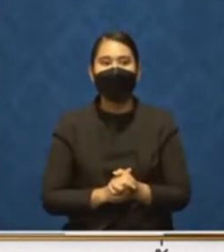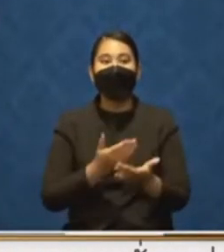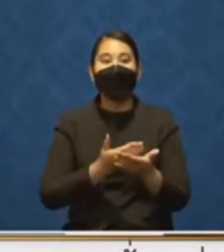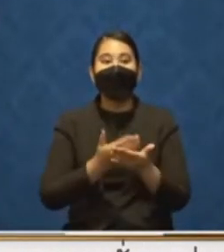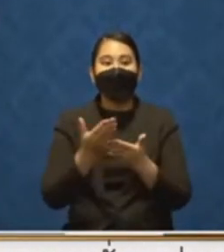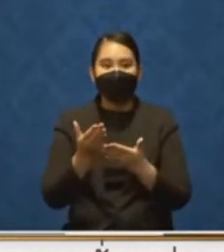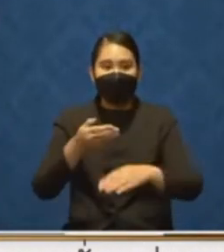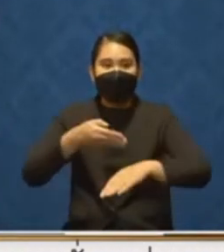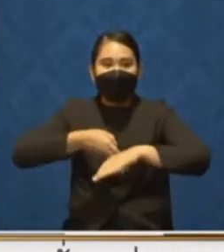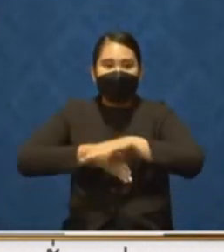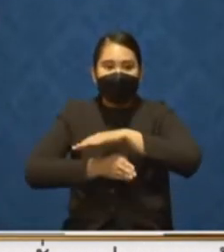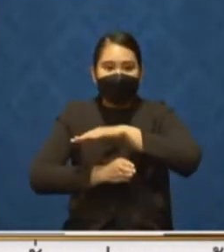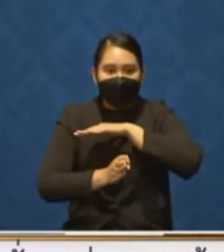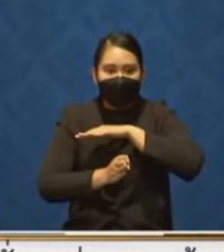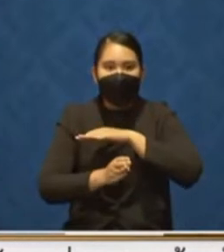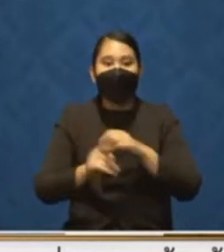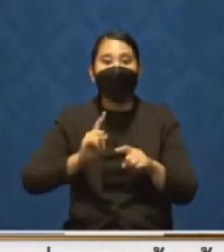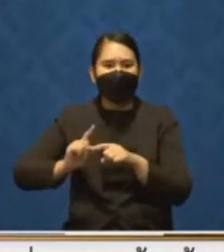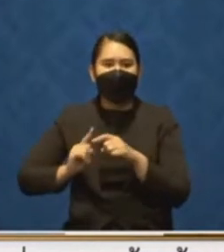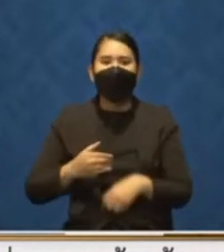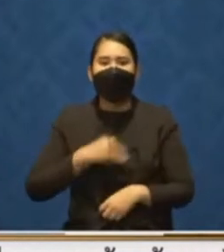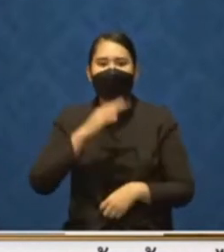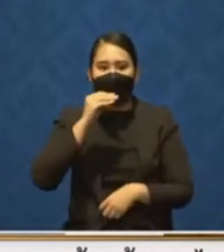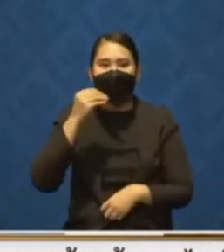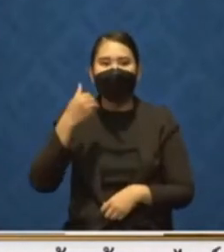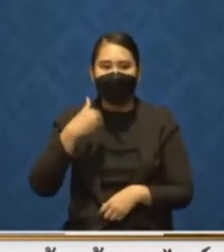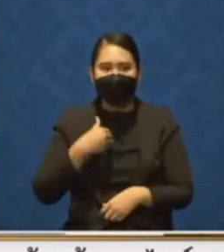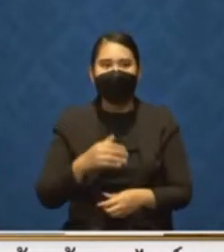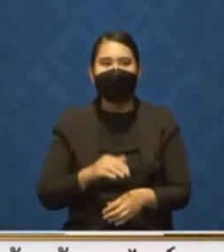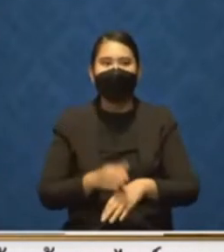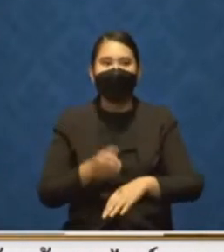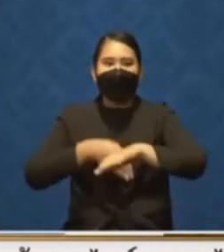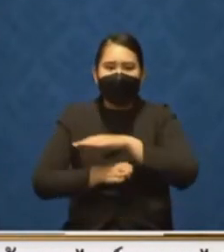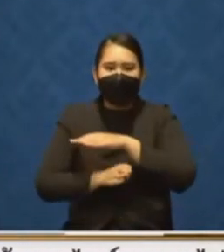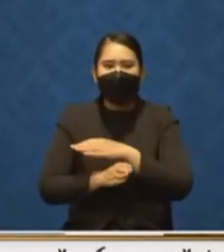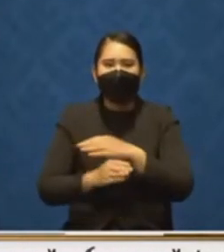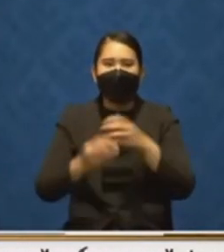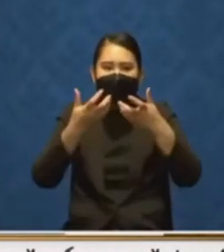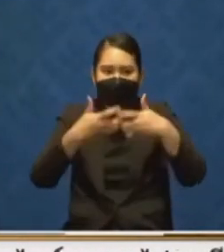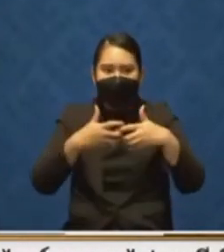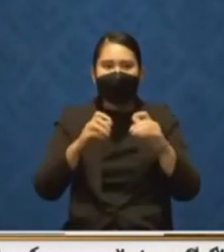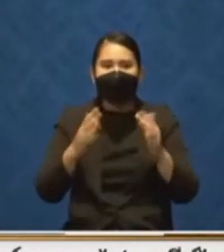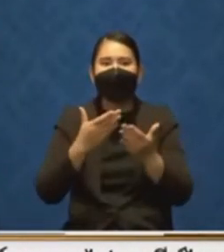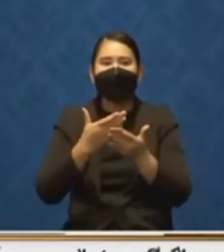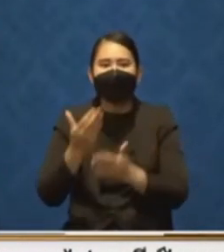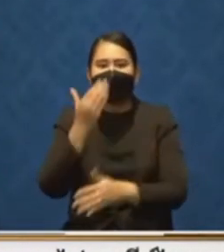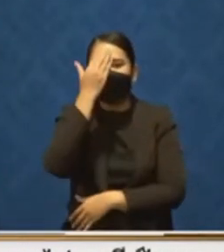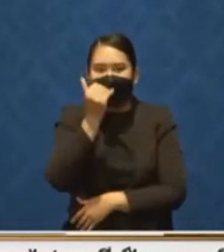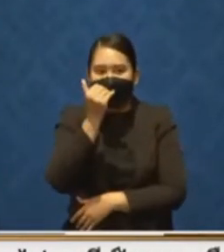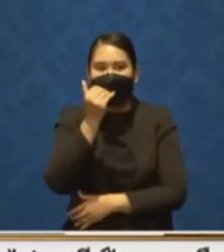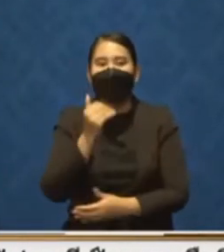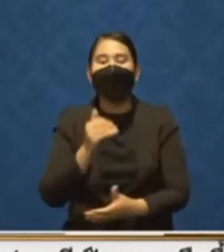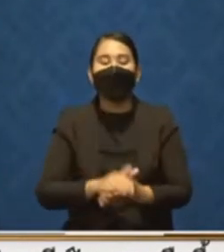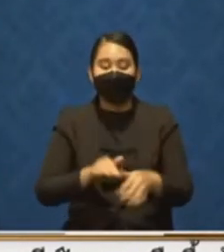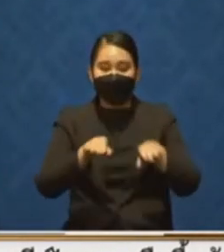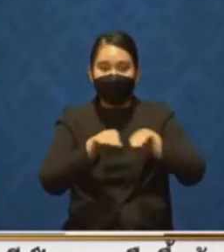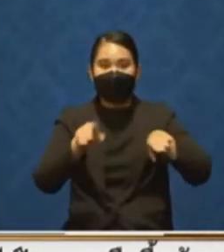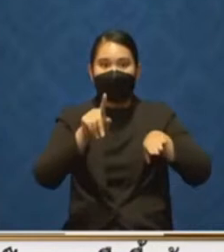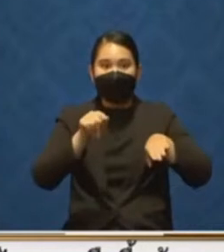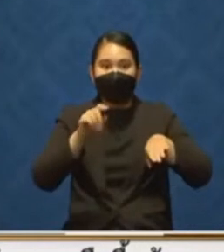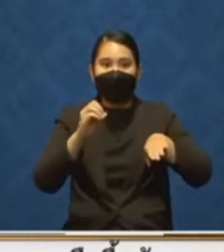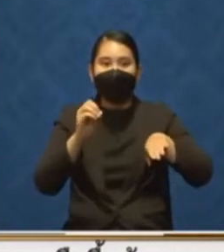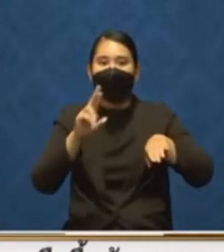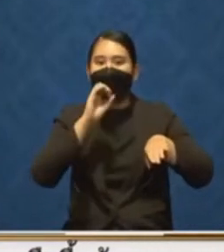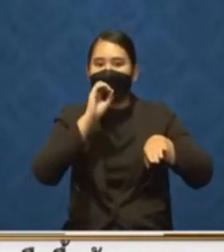ทัพเรือนั้นก็พูดอะไรครั้งแล้วเริ่มน้ำไม่มีเครื่องแล้วคงจะซื้อมาได้ยังไงก็ก็ฎีกาหรือที่ว่ามึงบอกแล้วก็มีเครื่องยนต์